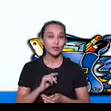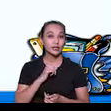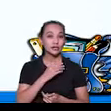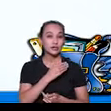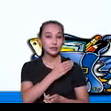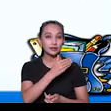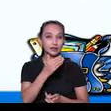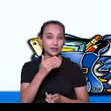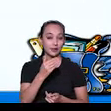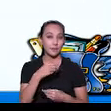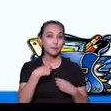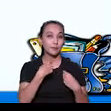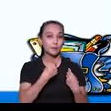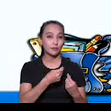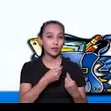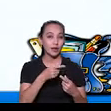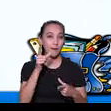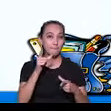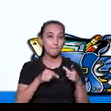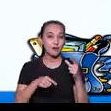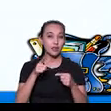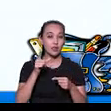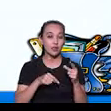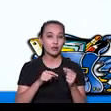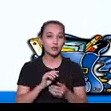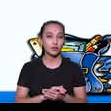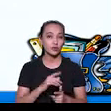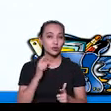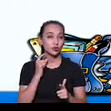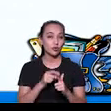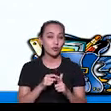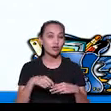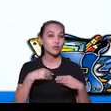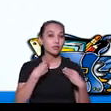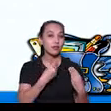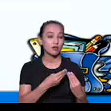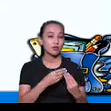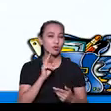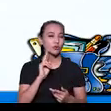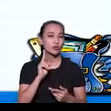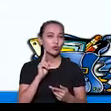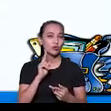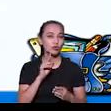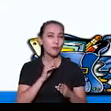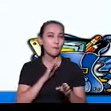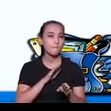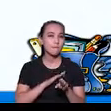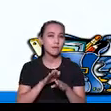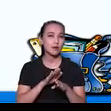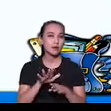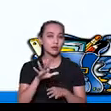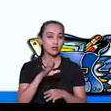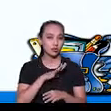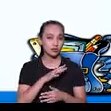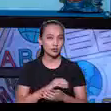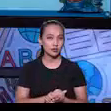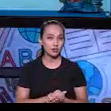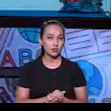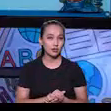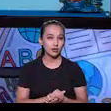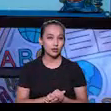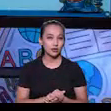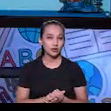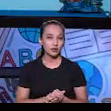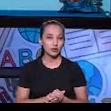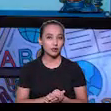Они дали ему молока. Слово «дали». Кто это действие совершил?